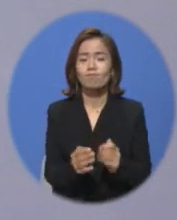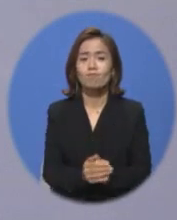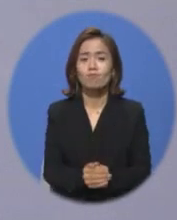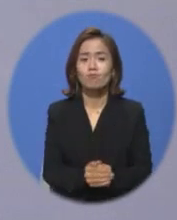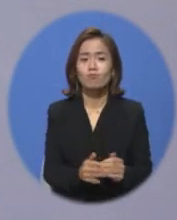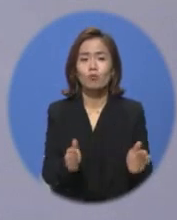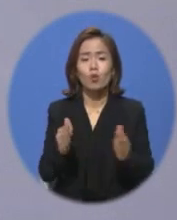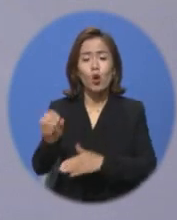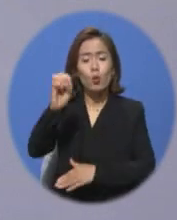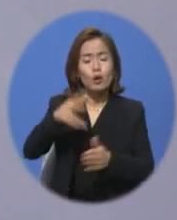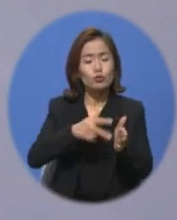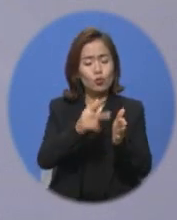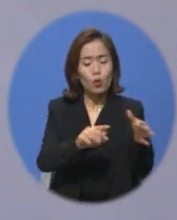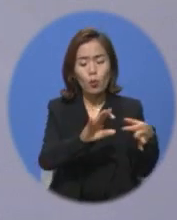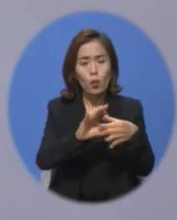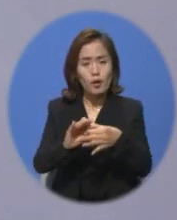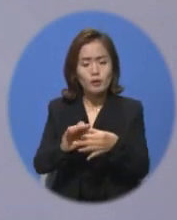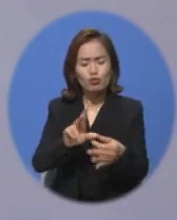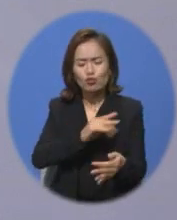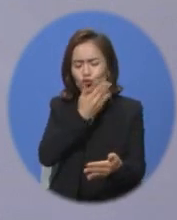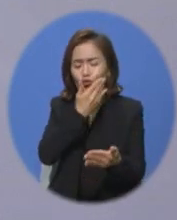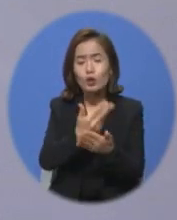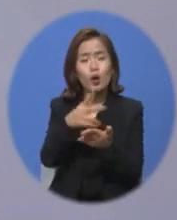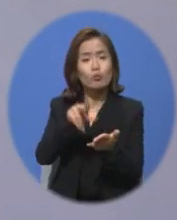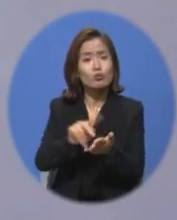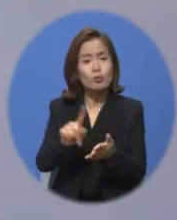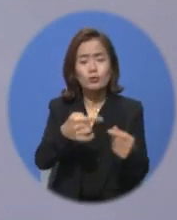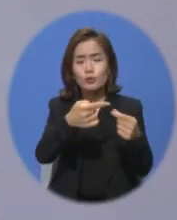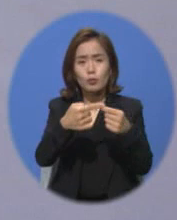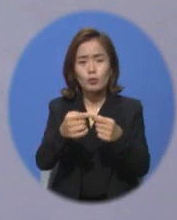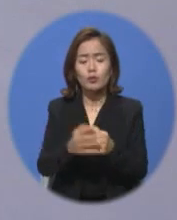먼저이두가지사항을알려드리고싶었습니다.이제 광주역관련문제에대해이야기해보겠습니다.첫째,이건물을